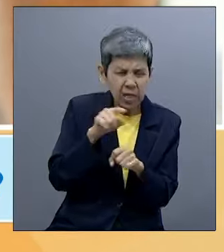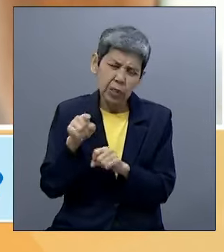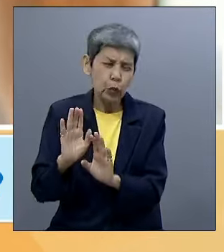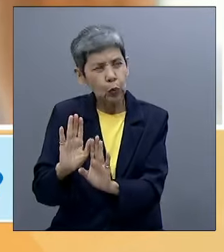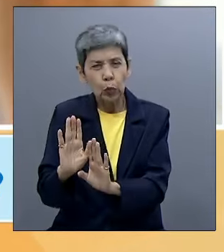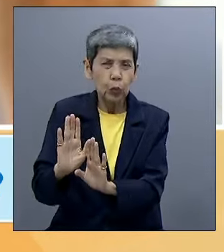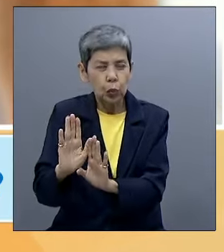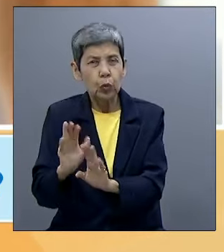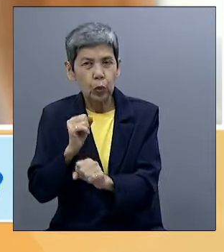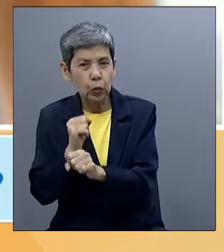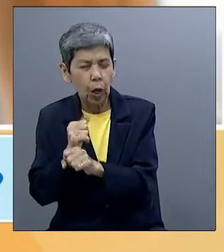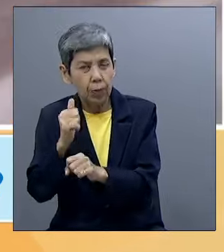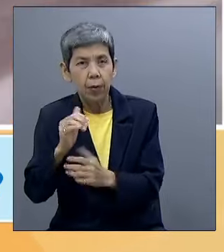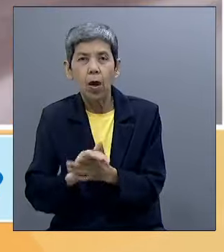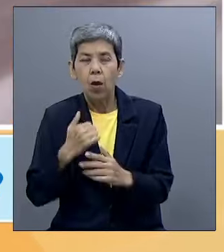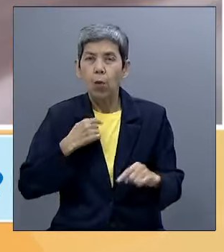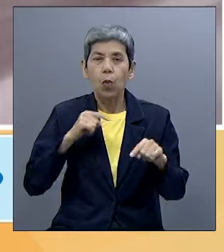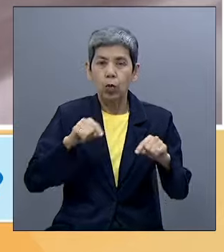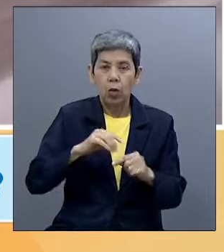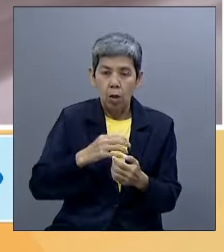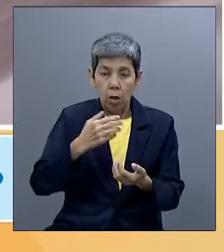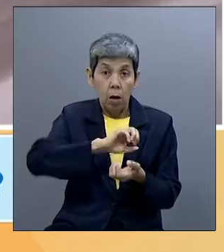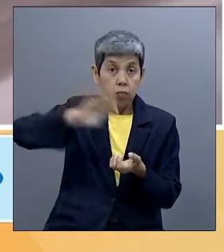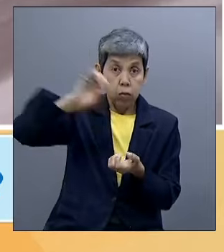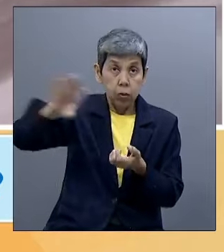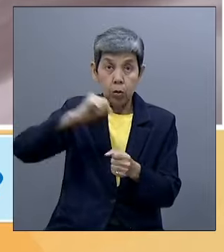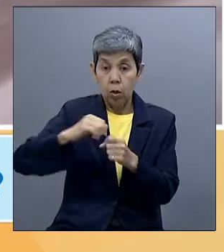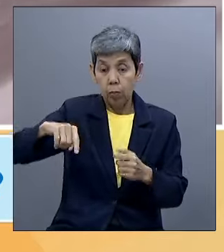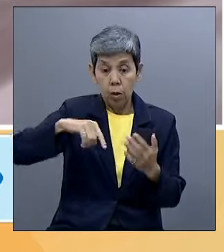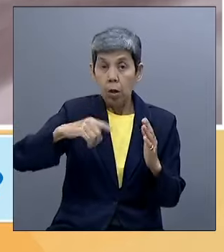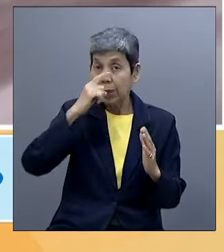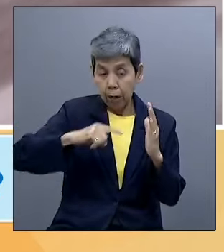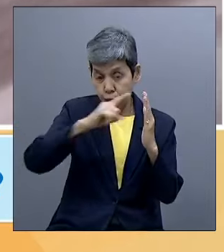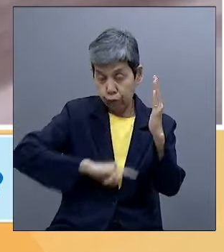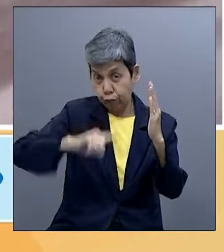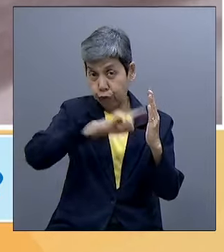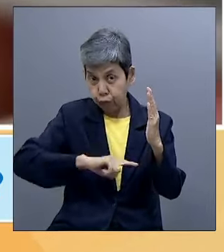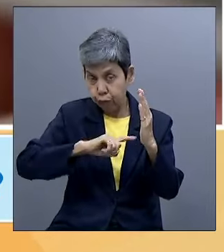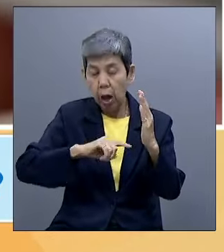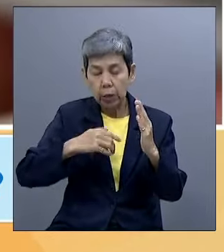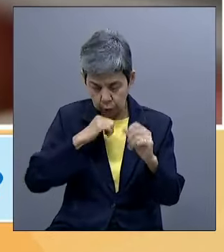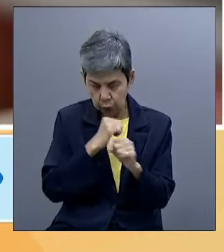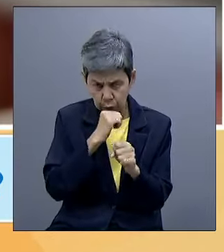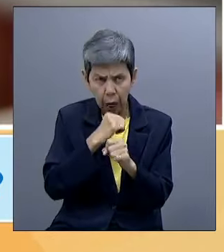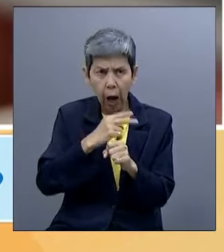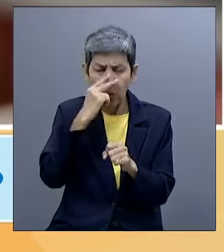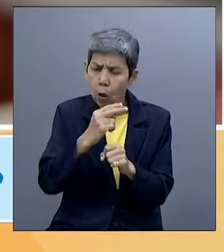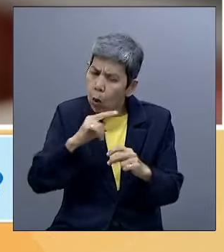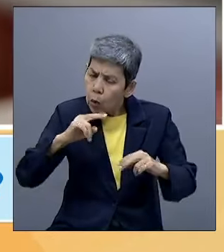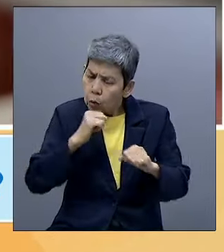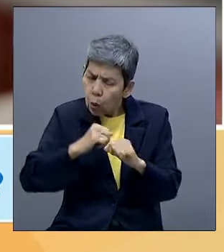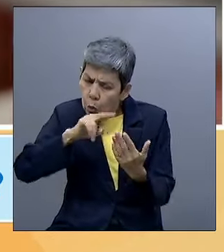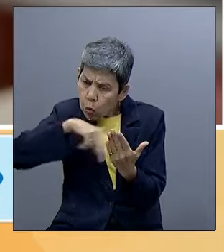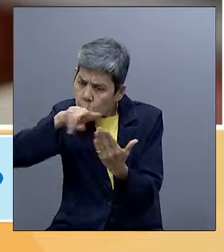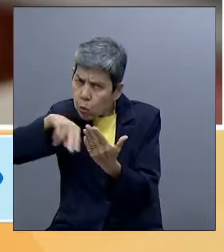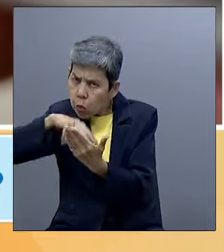cloud infrastructure ที่มีผมเรียกว่าเป็น domestic แล้วกันเนาะที่มันวิ่งเฉพาะในประเทศเท่านั้นอันเนี้ยเราต้องมีการแบ่งแยกคัดกรองข้อมูลแล้วก็มี